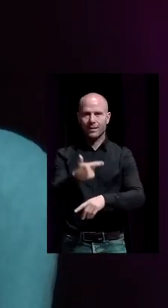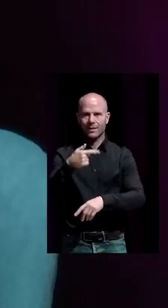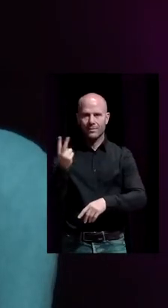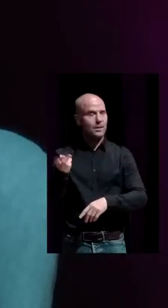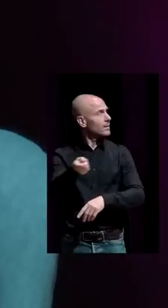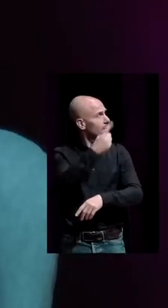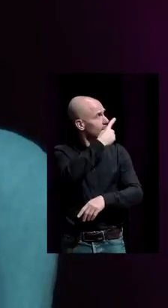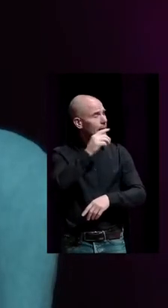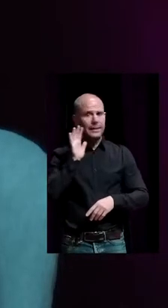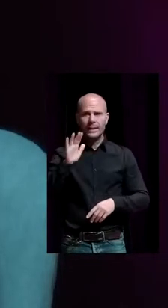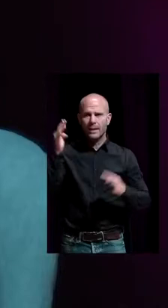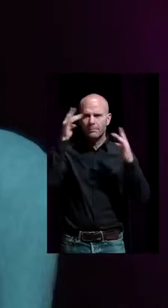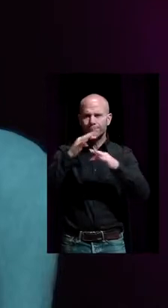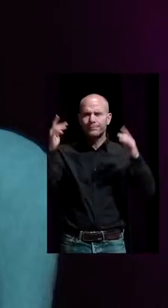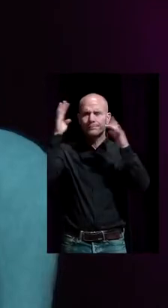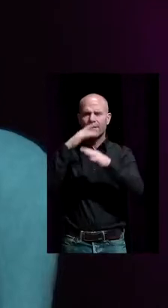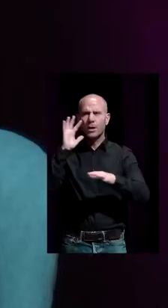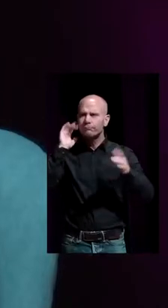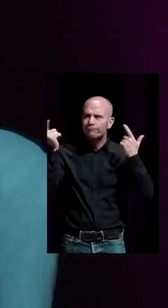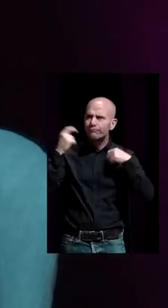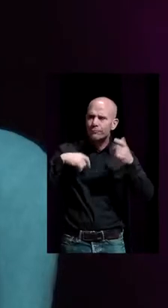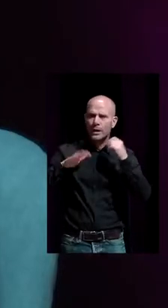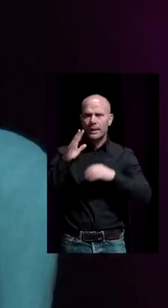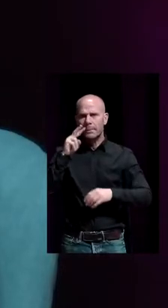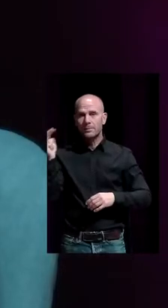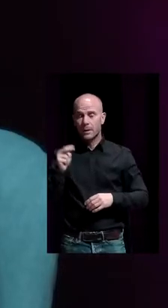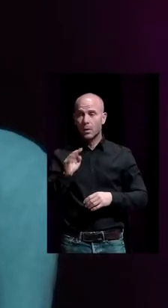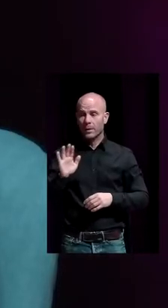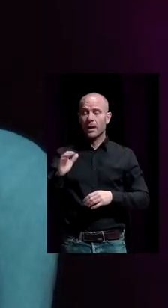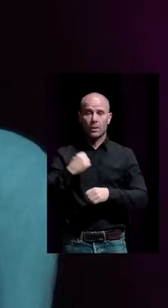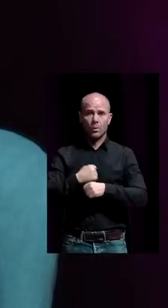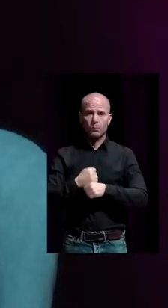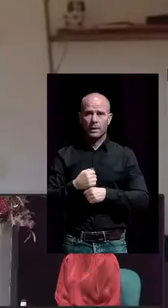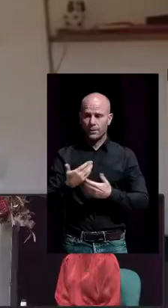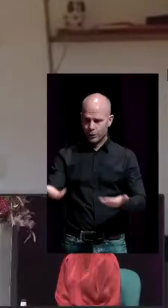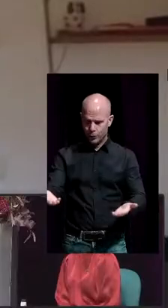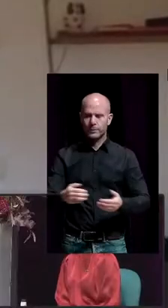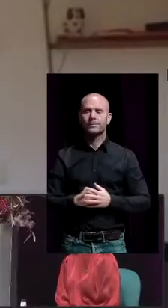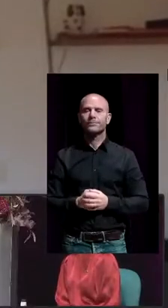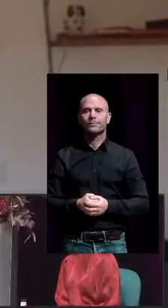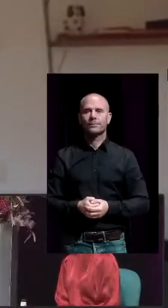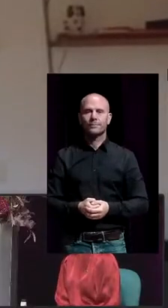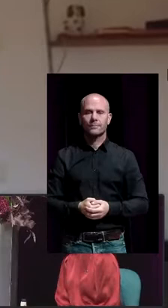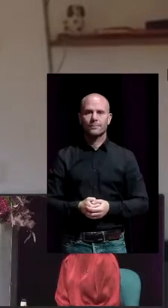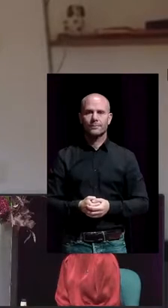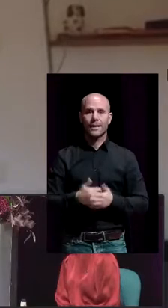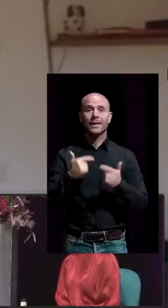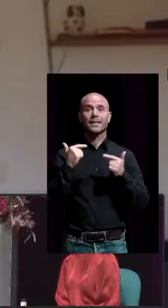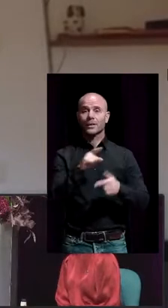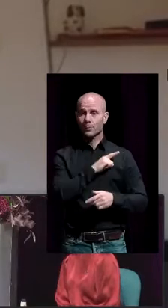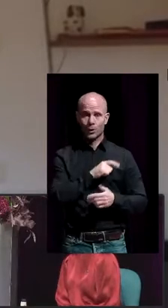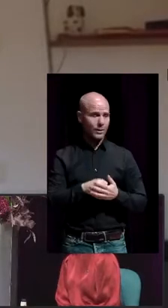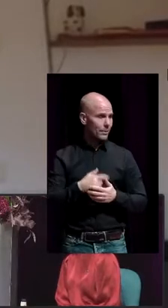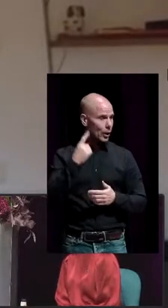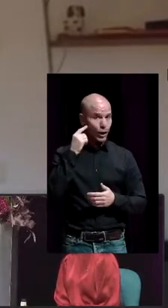reflektioner från vad du har hört utifrån ditt perspektiv och där du arbetar och verkar. Varsågod. Tack så mycket. Hör